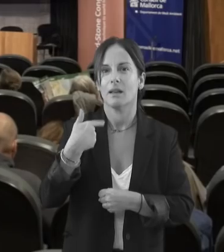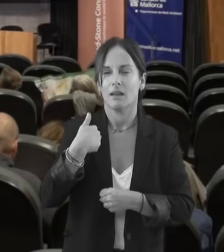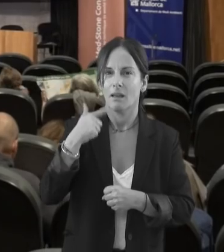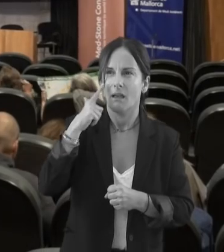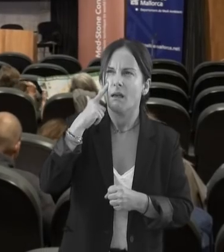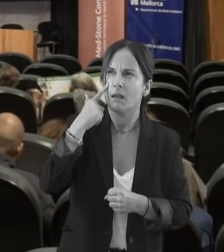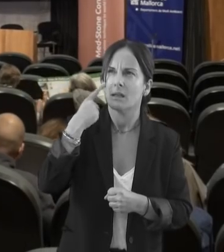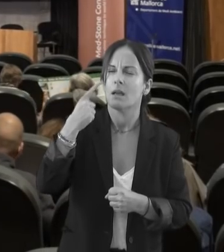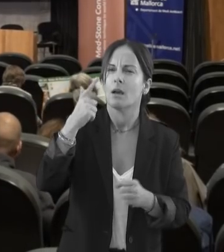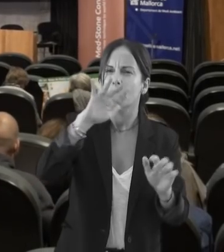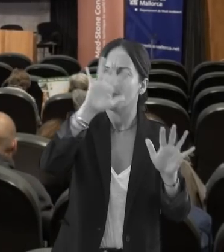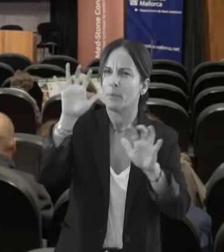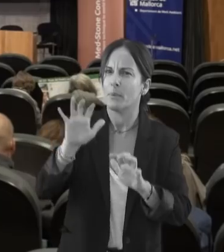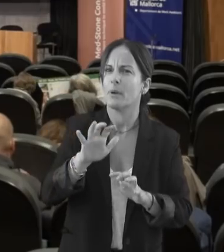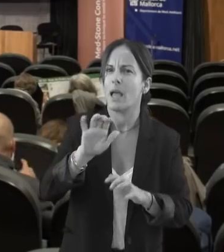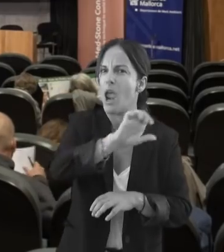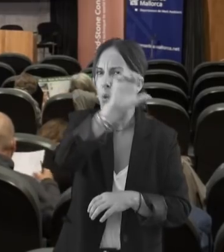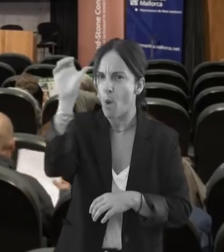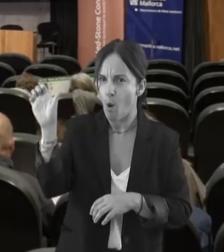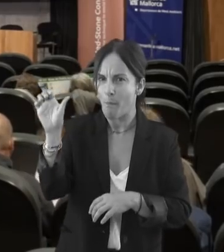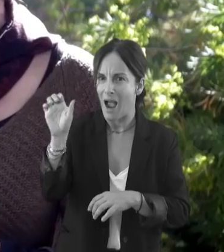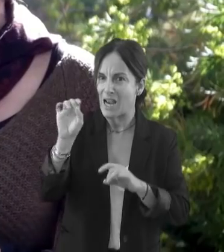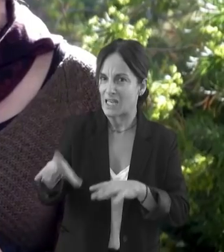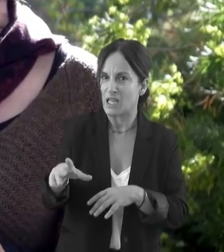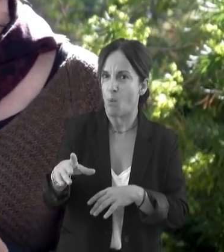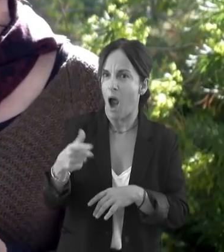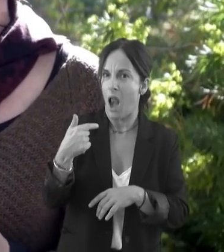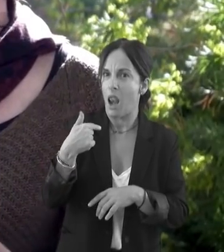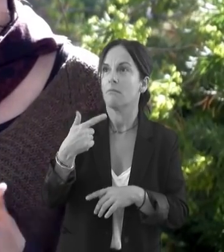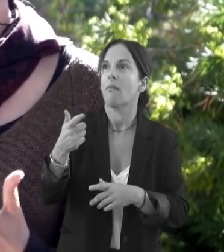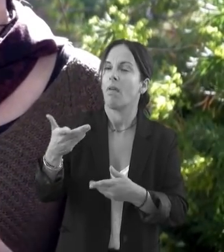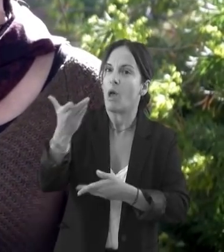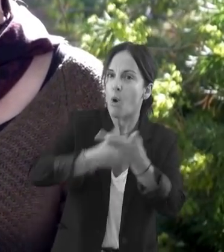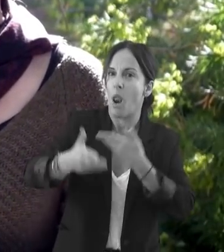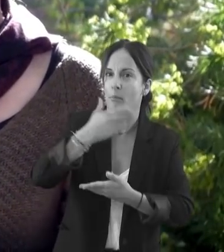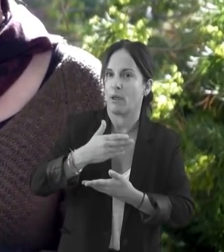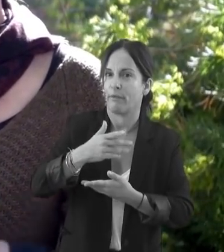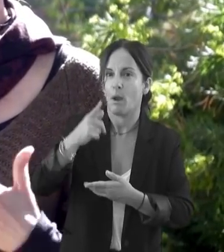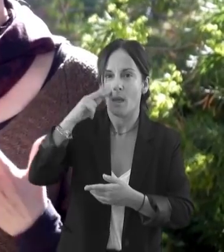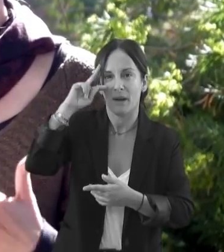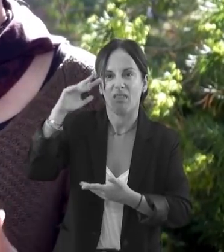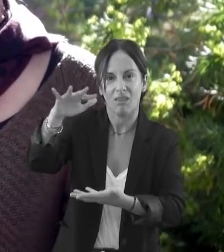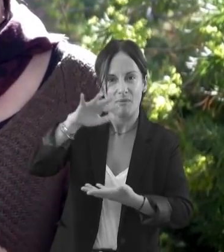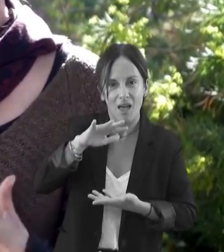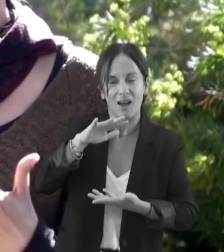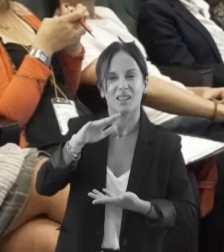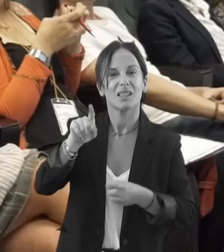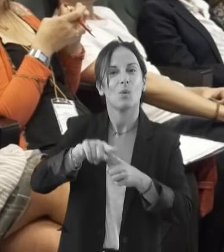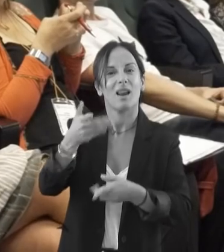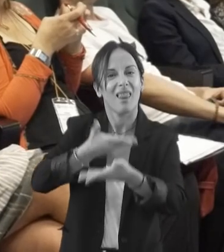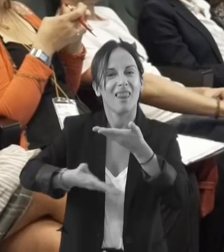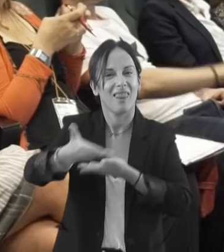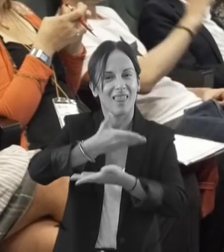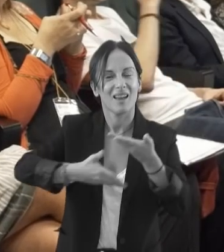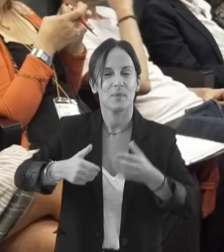construcció, els tipus d'eines, i tot això ha ajudat moltíssim a desenvolupar les escoles, tallers